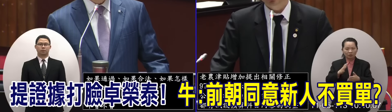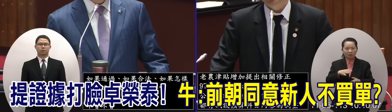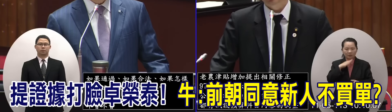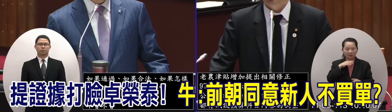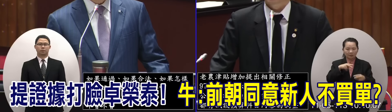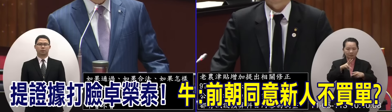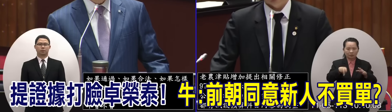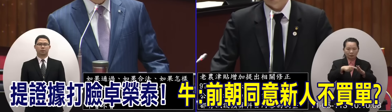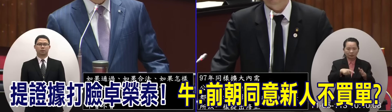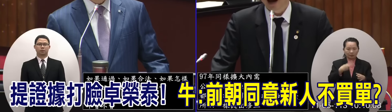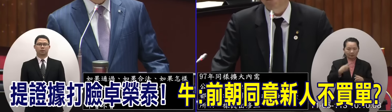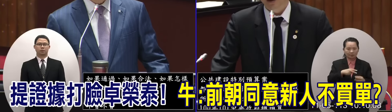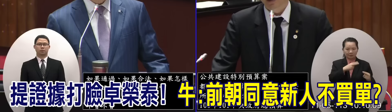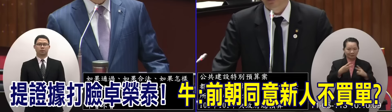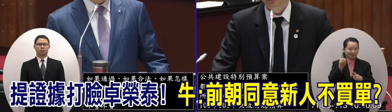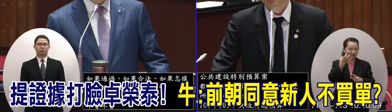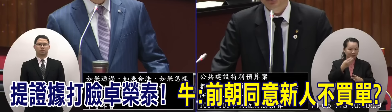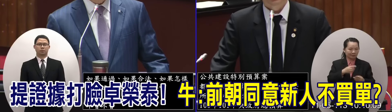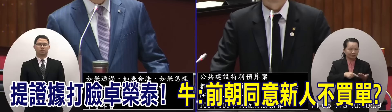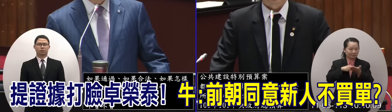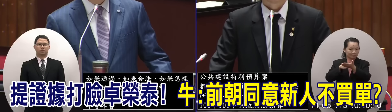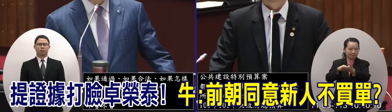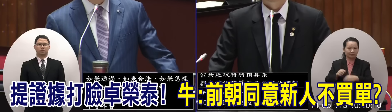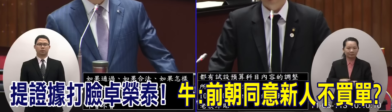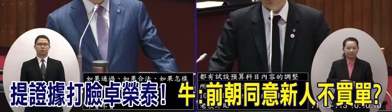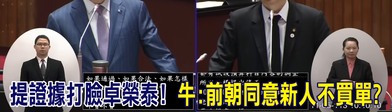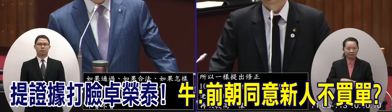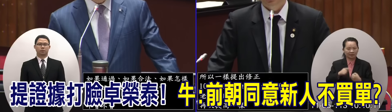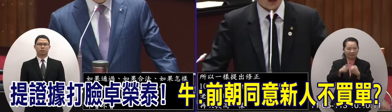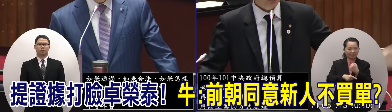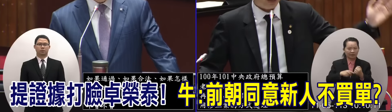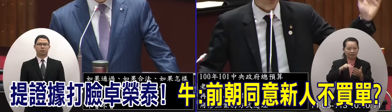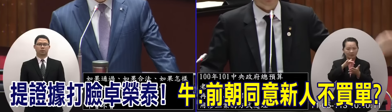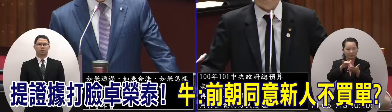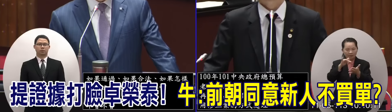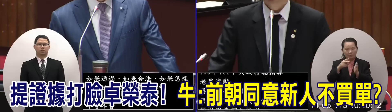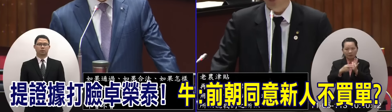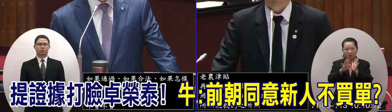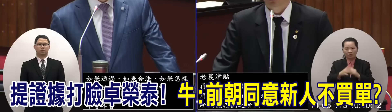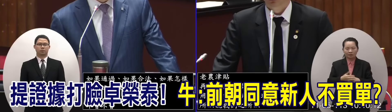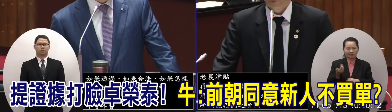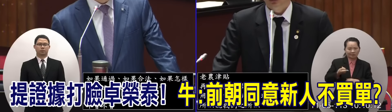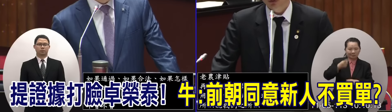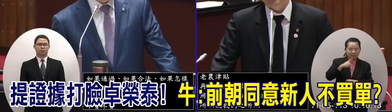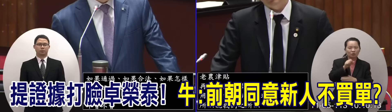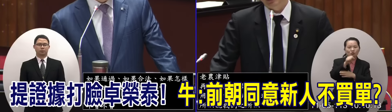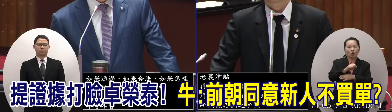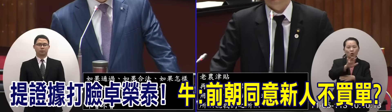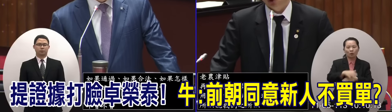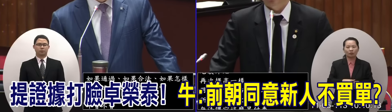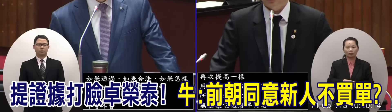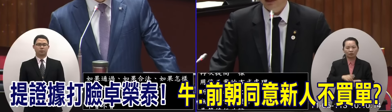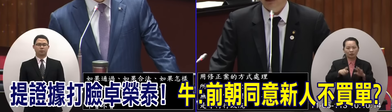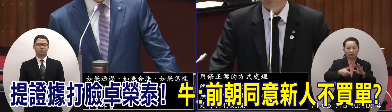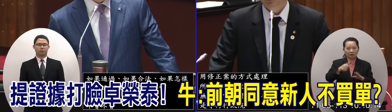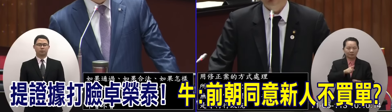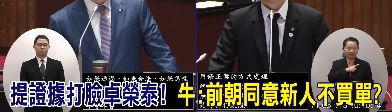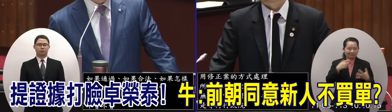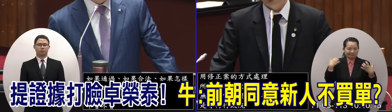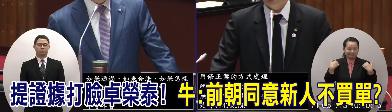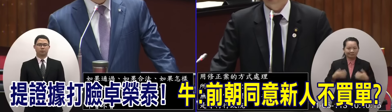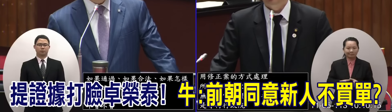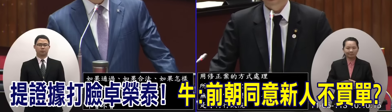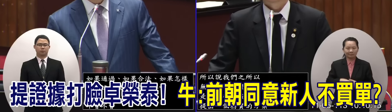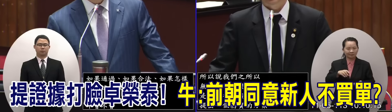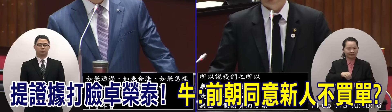院提出一个务实的修正方案嘛。既然法有明文，前朝也承诺，那这院长本来就要有所承担，必须